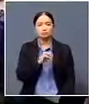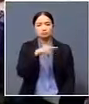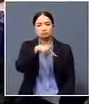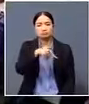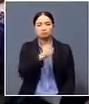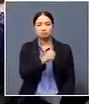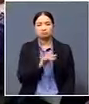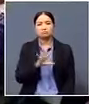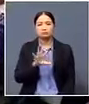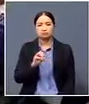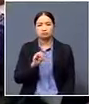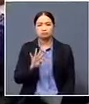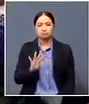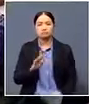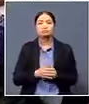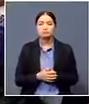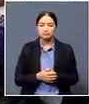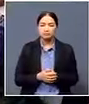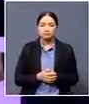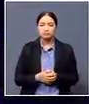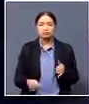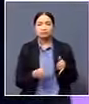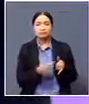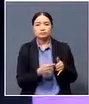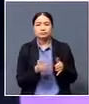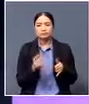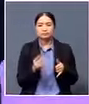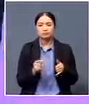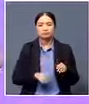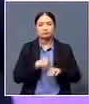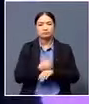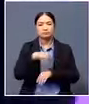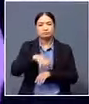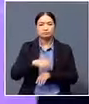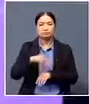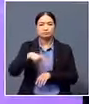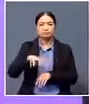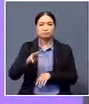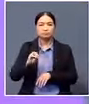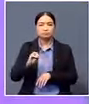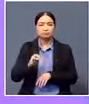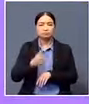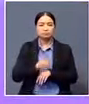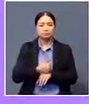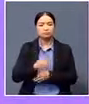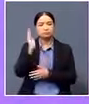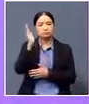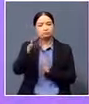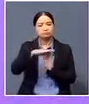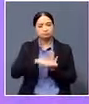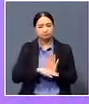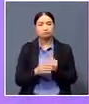เศษจำนวน54คนโดยมีนางจตุพรโรจนพานิชอธิบดีกรมพัฒนาสังคมและสวัสดิการกล่าวรายงาน